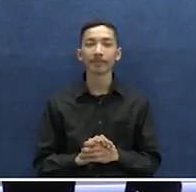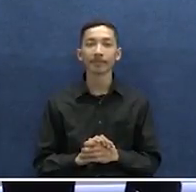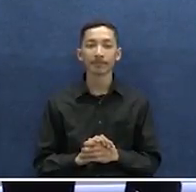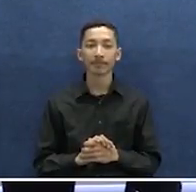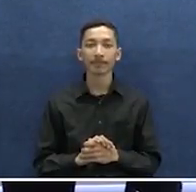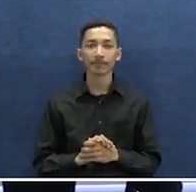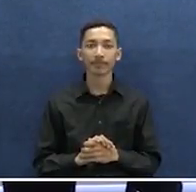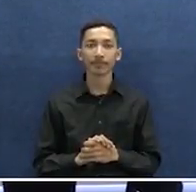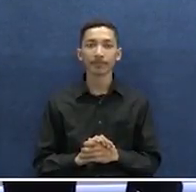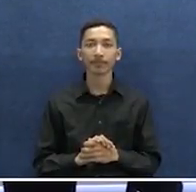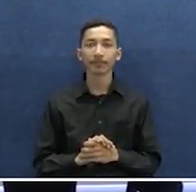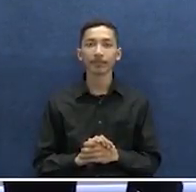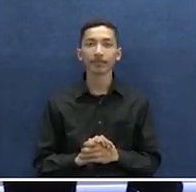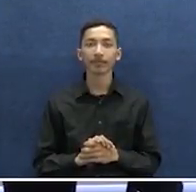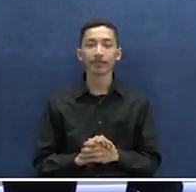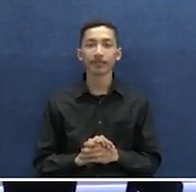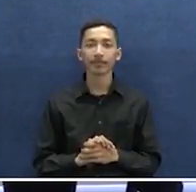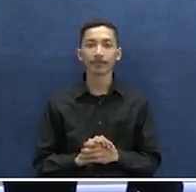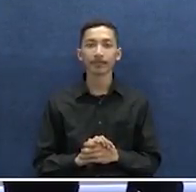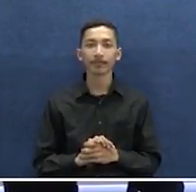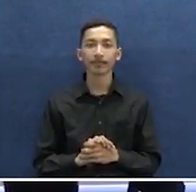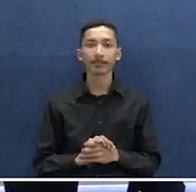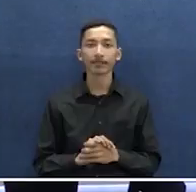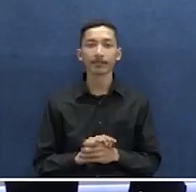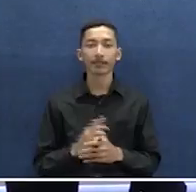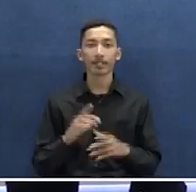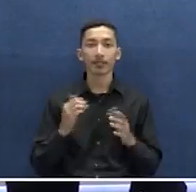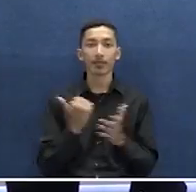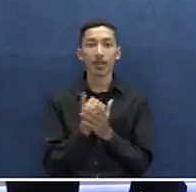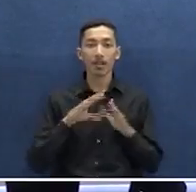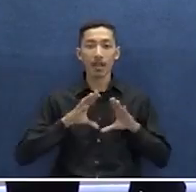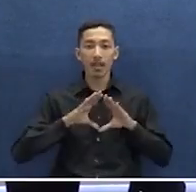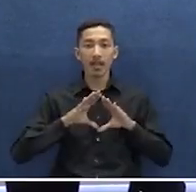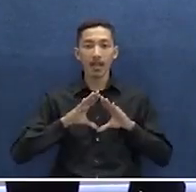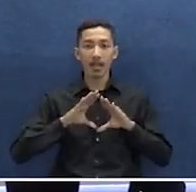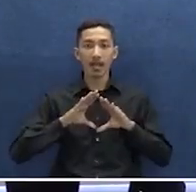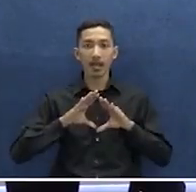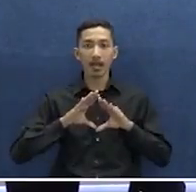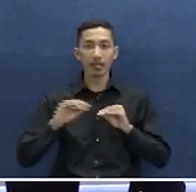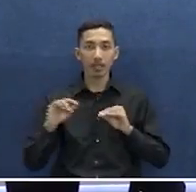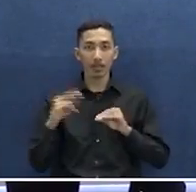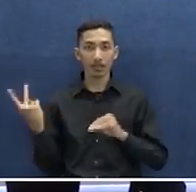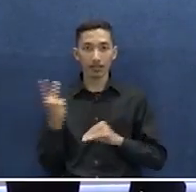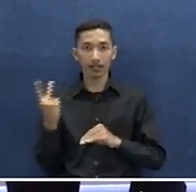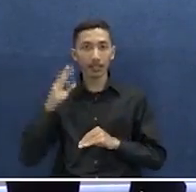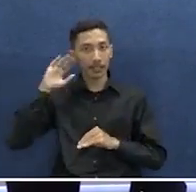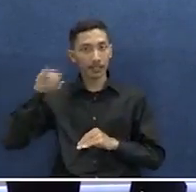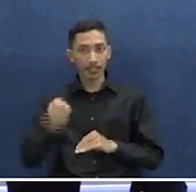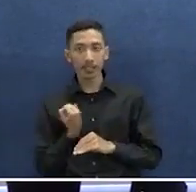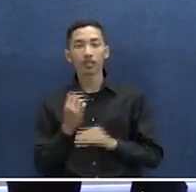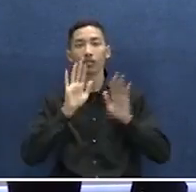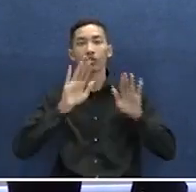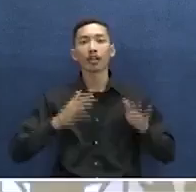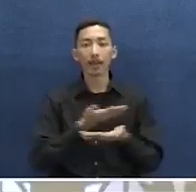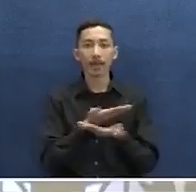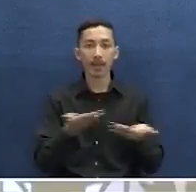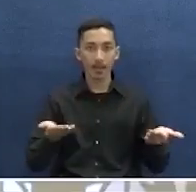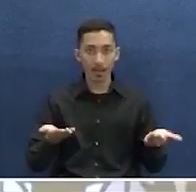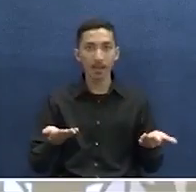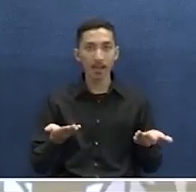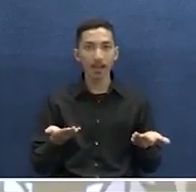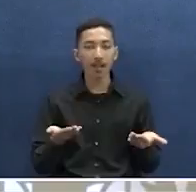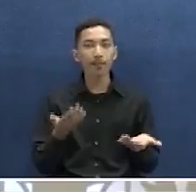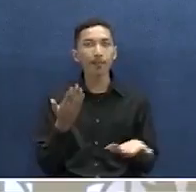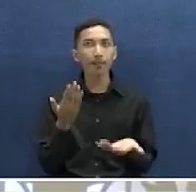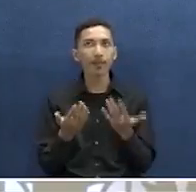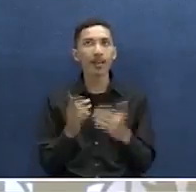mungkin karena ya kita di balik lagi karena ranah wilayah pekerjaan aku dan istri aku lebih banyak di sosial media content jadi mostly hampir